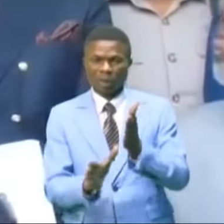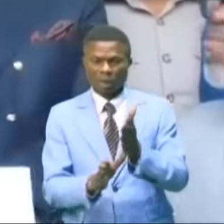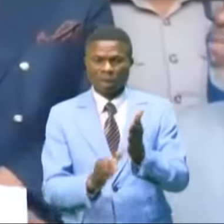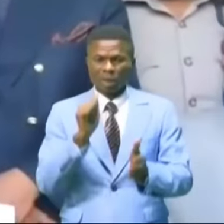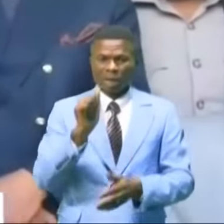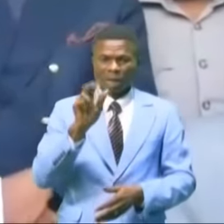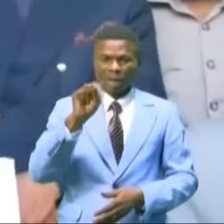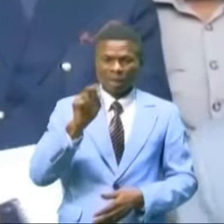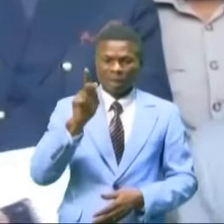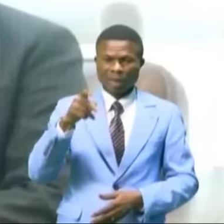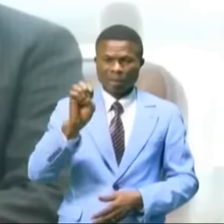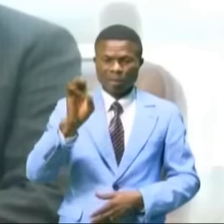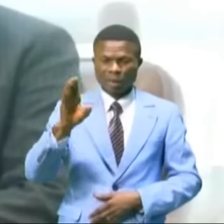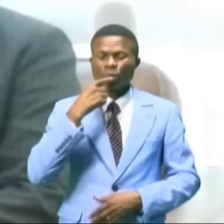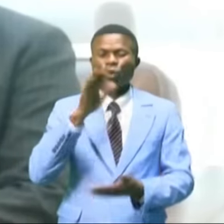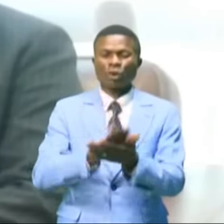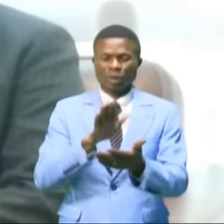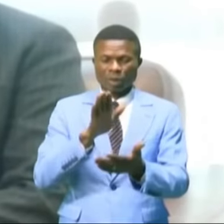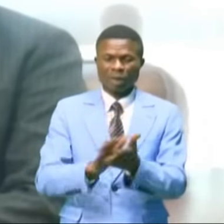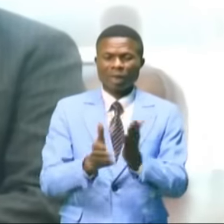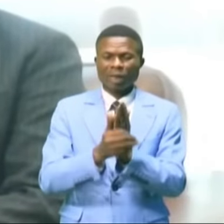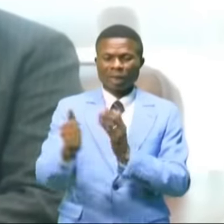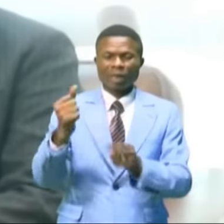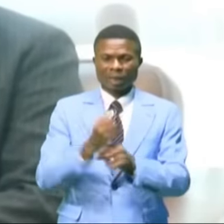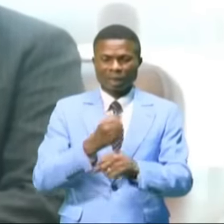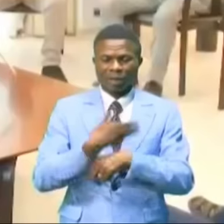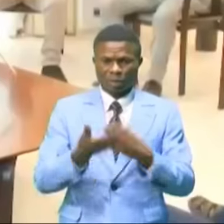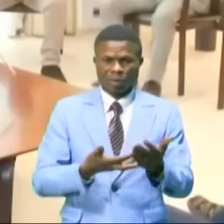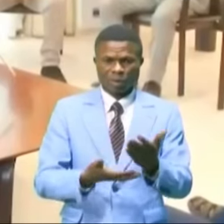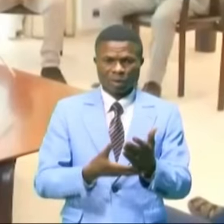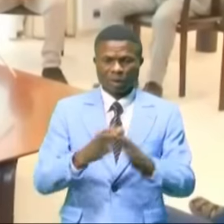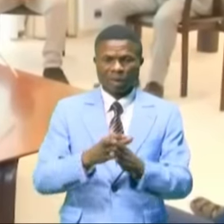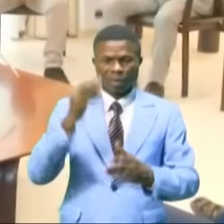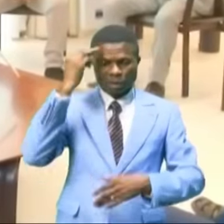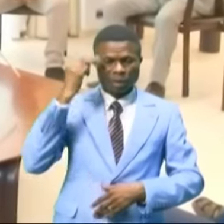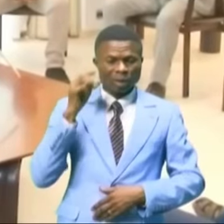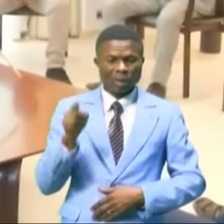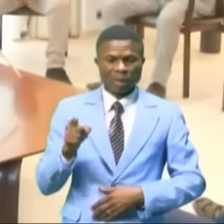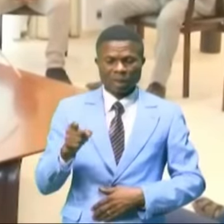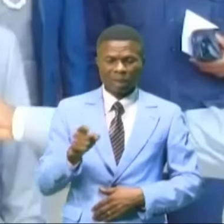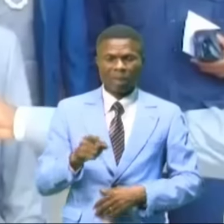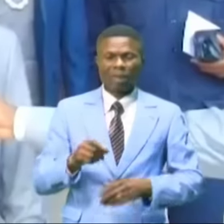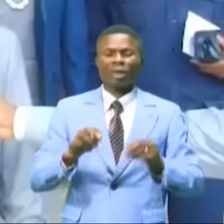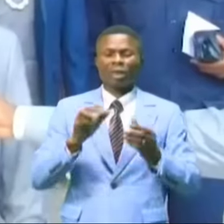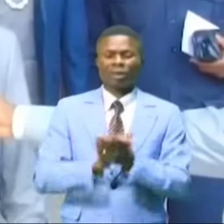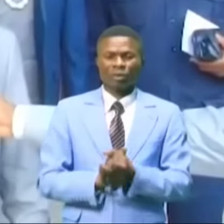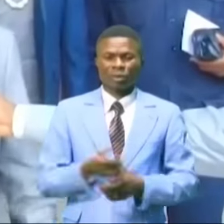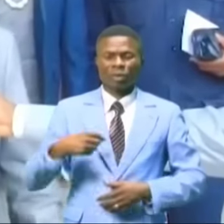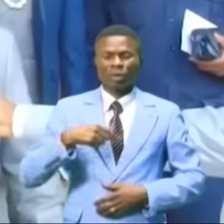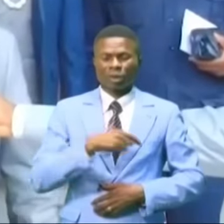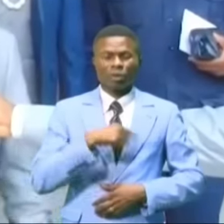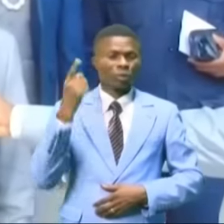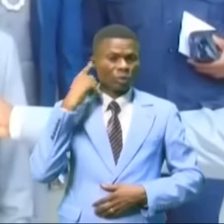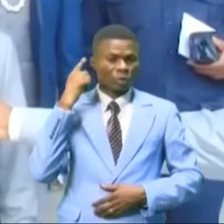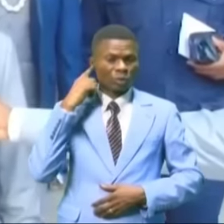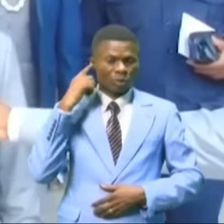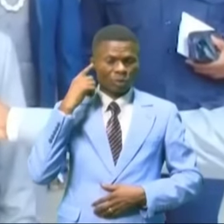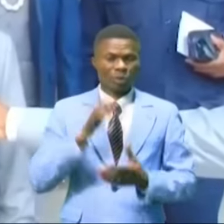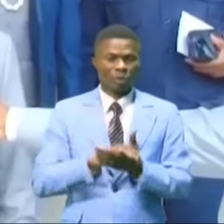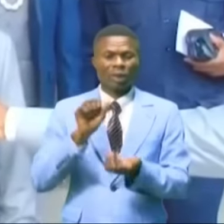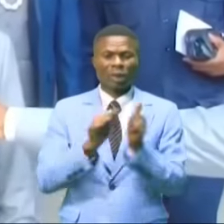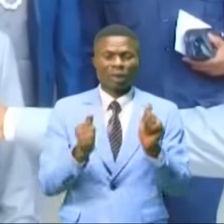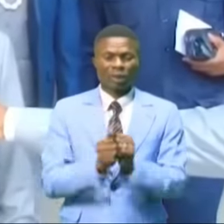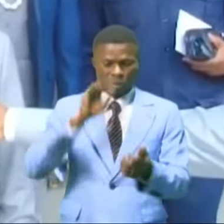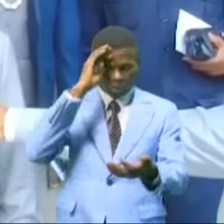l'ANATC, a félicité la qualité du travail abattu par le ministre élu de l'UDPS. Nous avons appris une situation qui concerne un